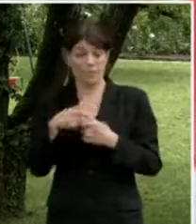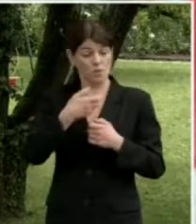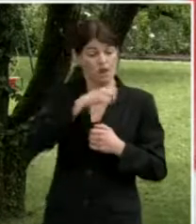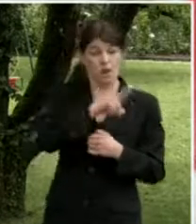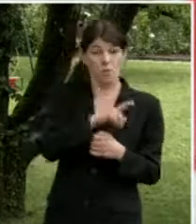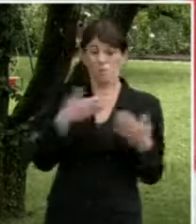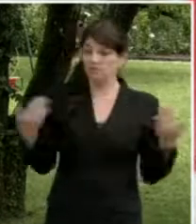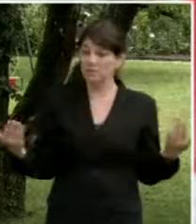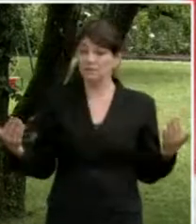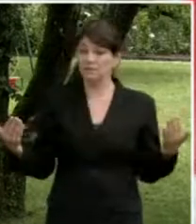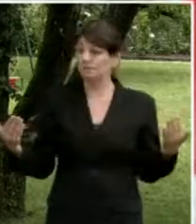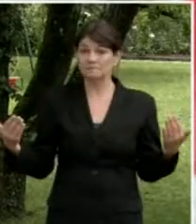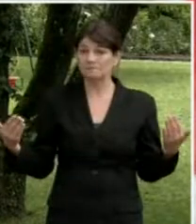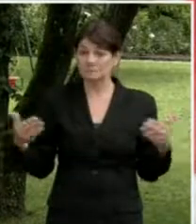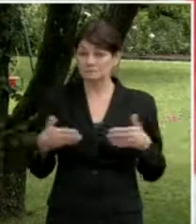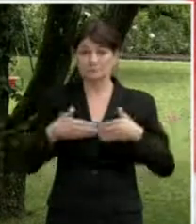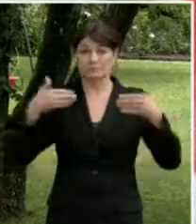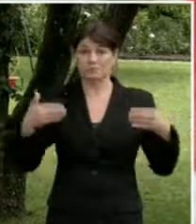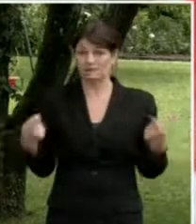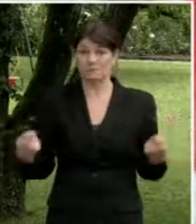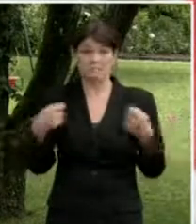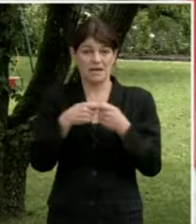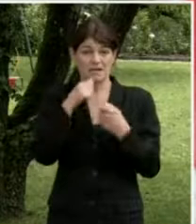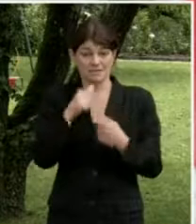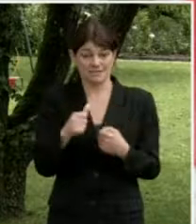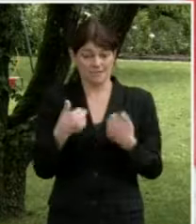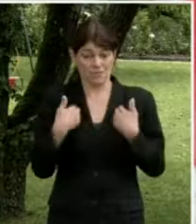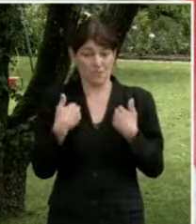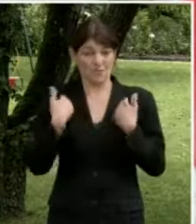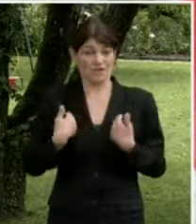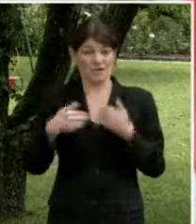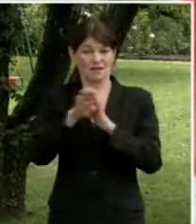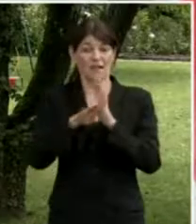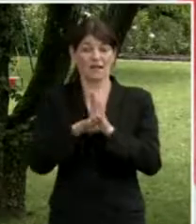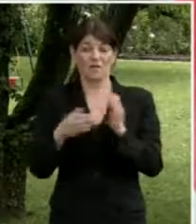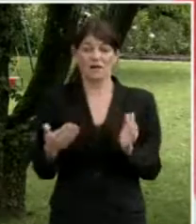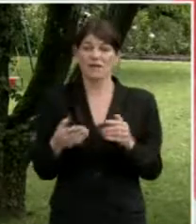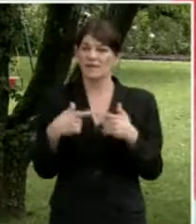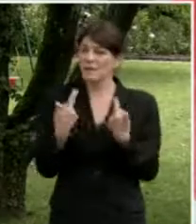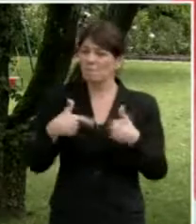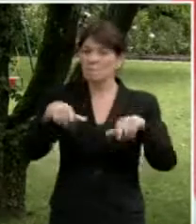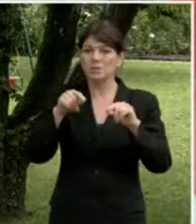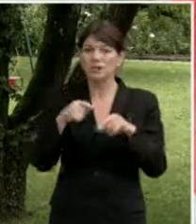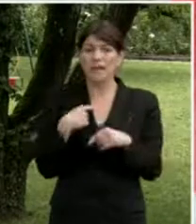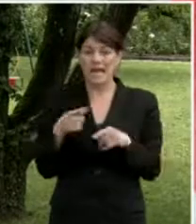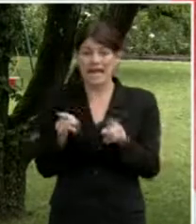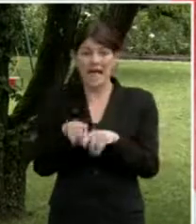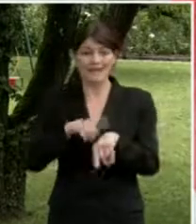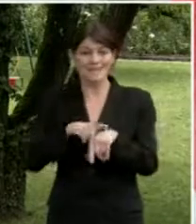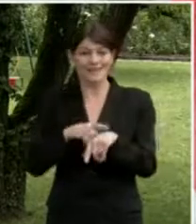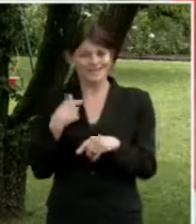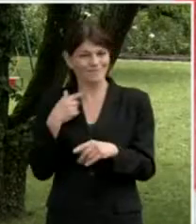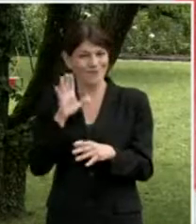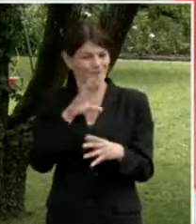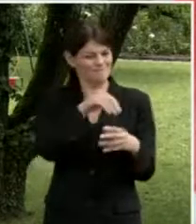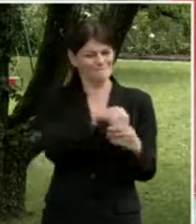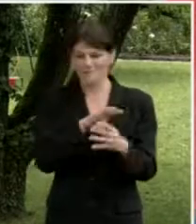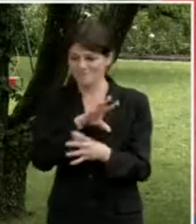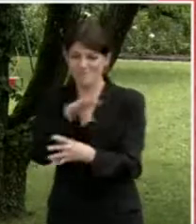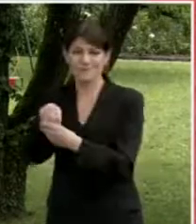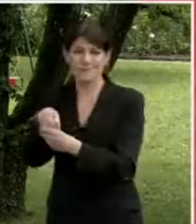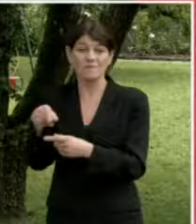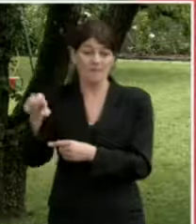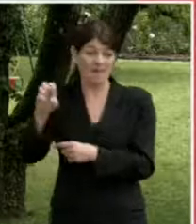EU zunehmend von den unsrigen unterscheiden und damit die gleichzeitige Zugehörigkeit unseres Landes